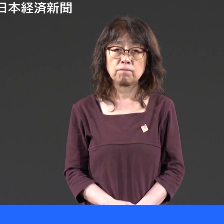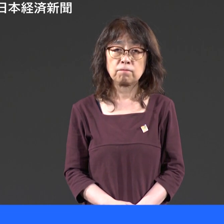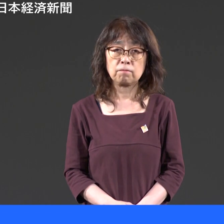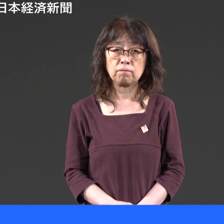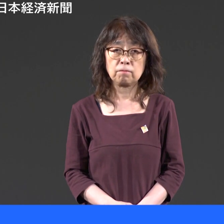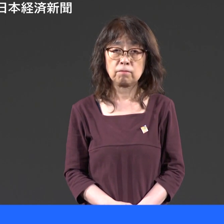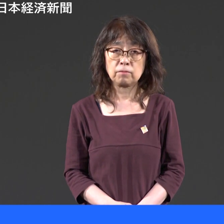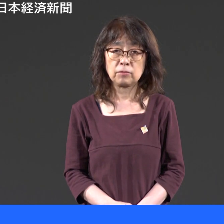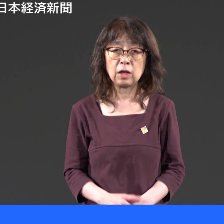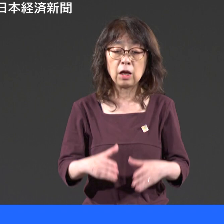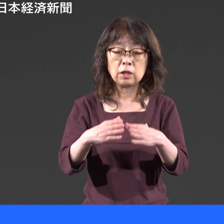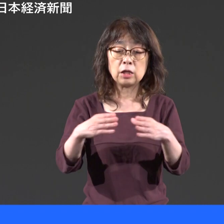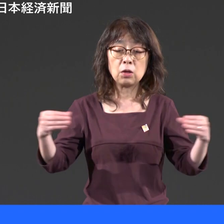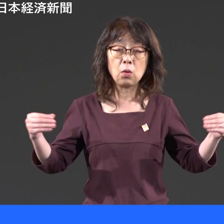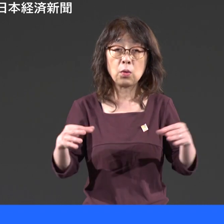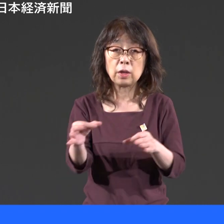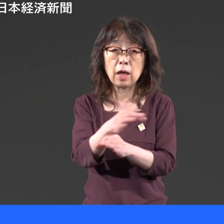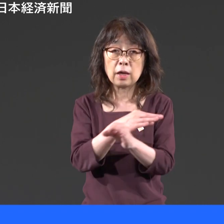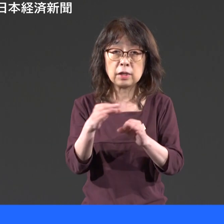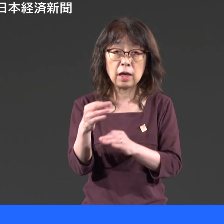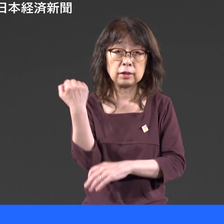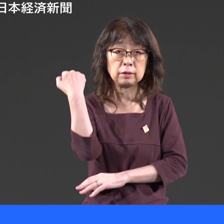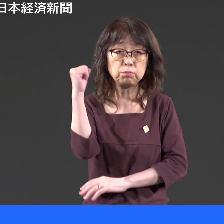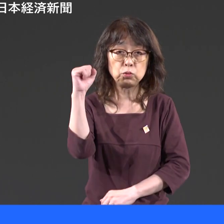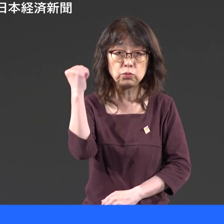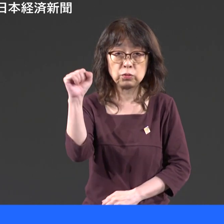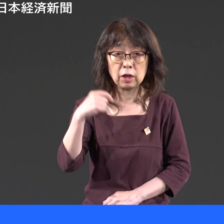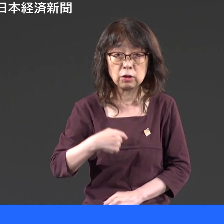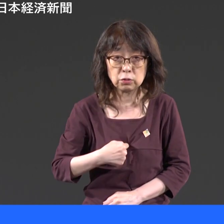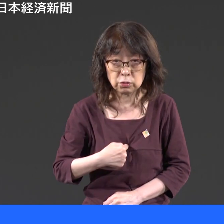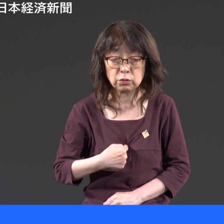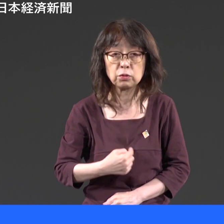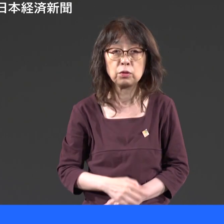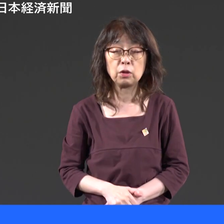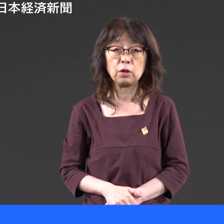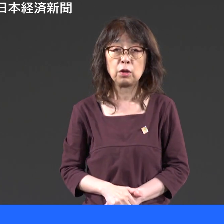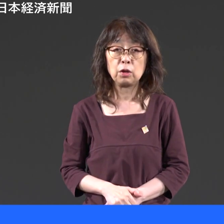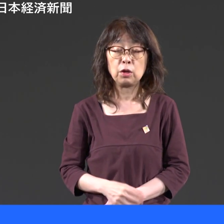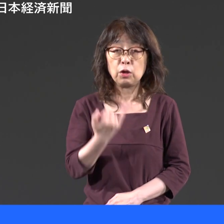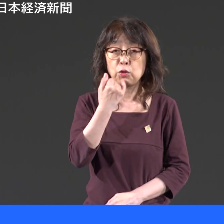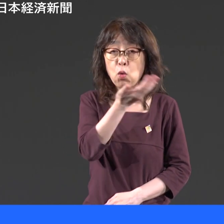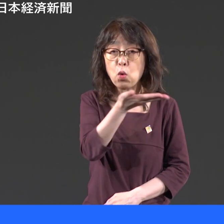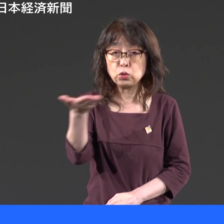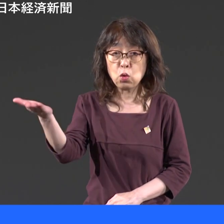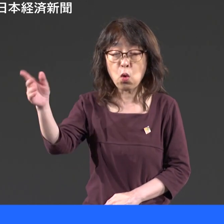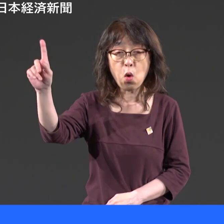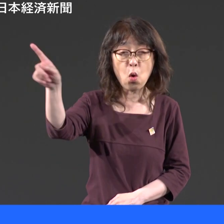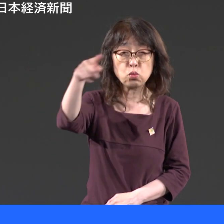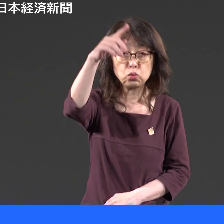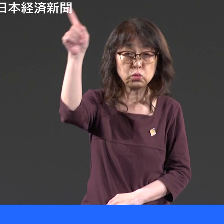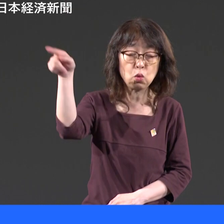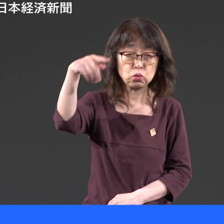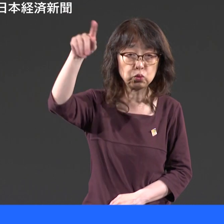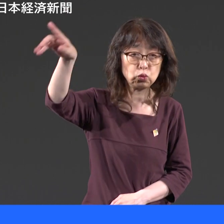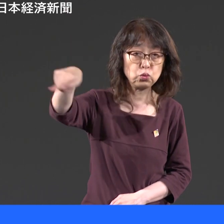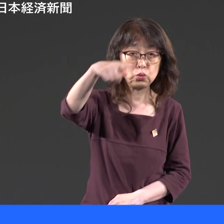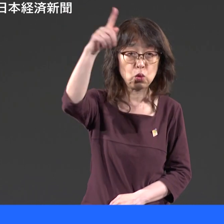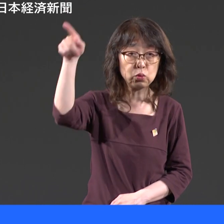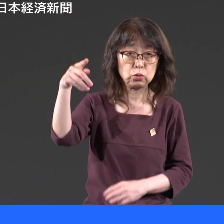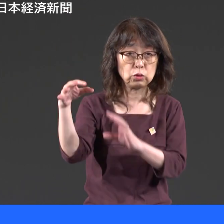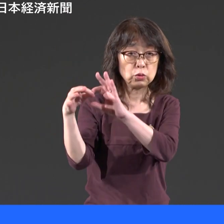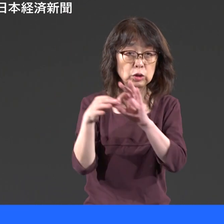日本経済新聞の日内と申します。はい、ちょっと洋上風力についてちょっと言ってお伺いしたいんですけど、はい、先